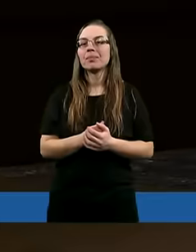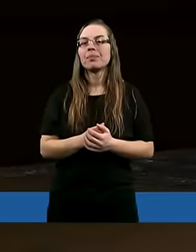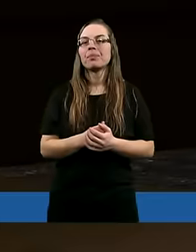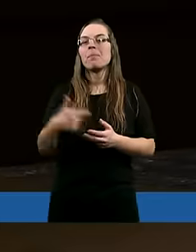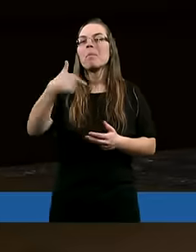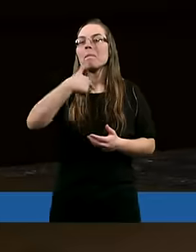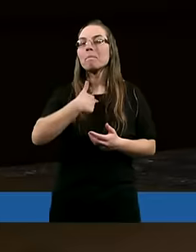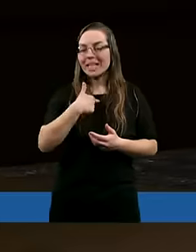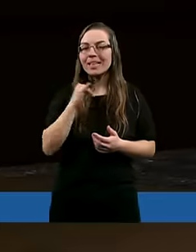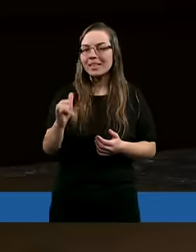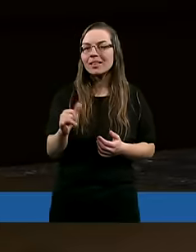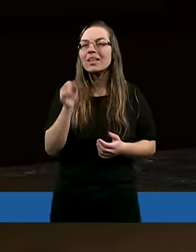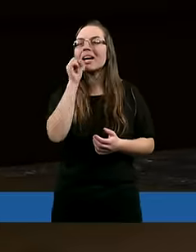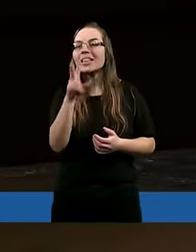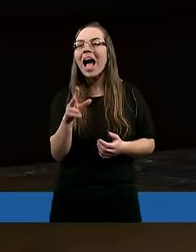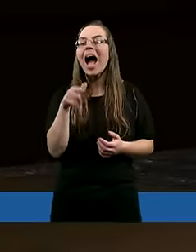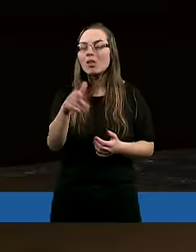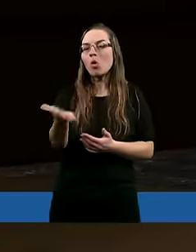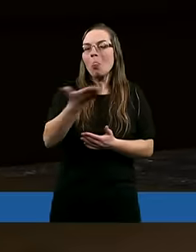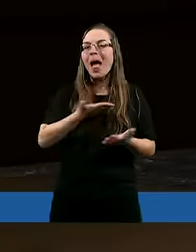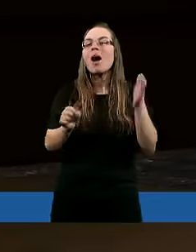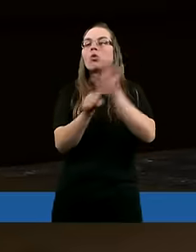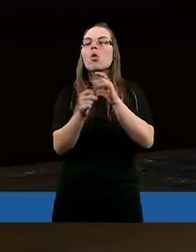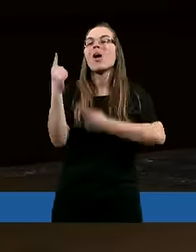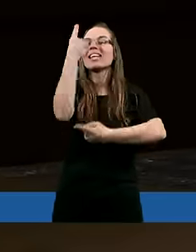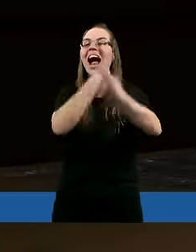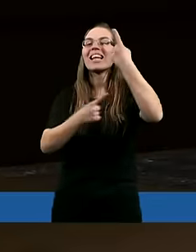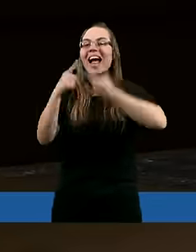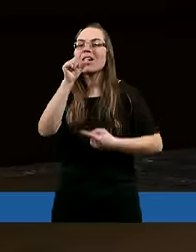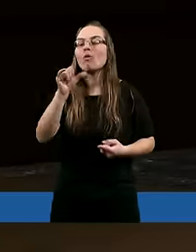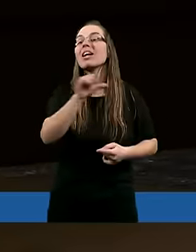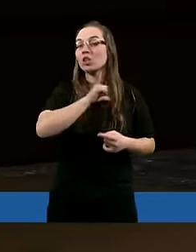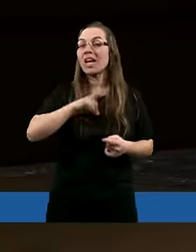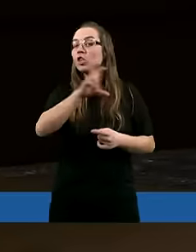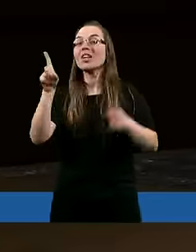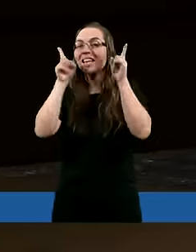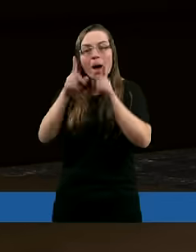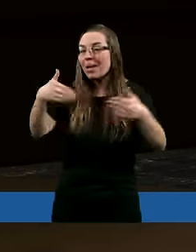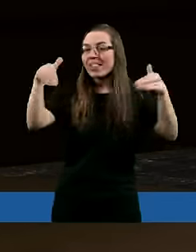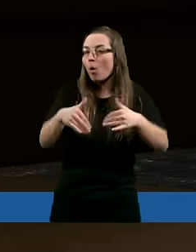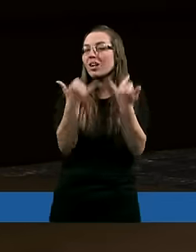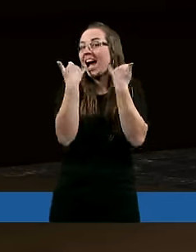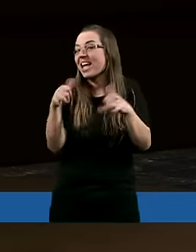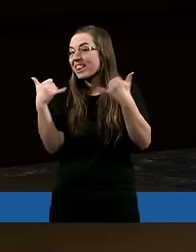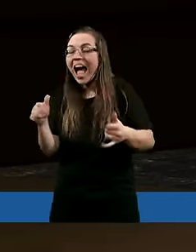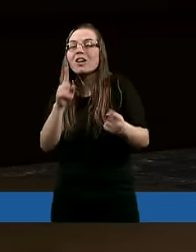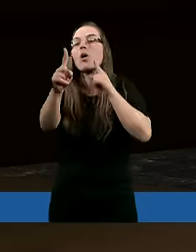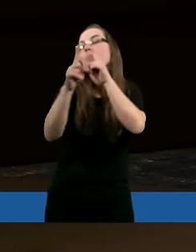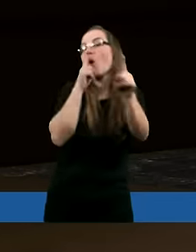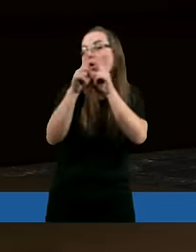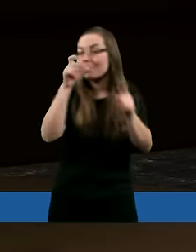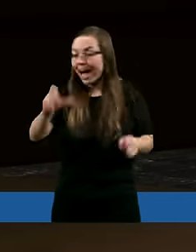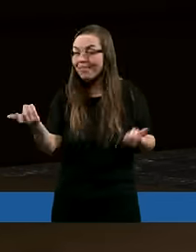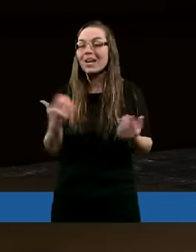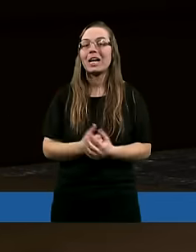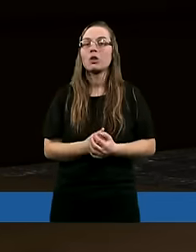I mi tak to dało do zastanowienia się, czy naprawdę nie można inaczej porozmawiać?